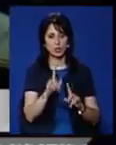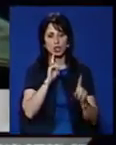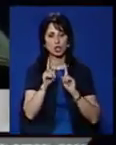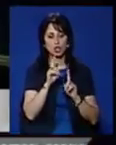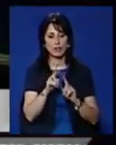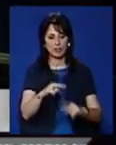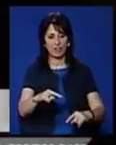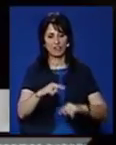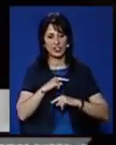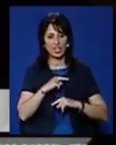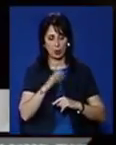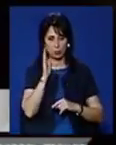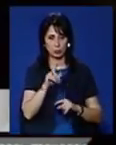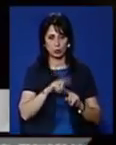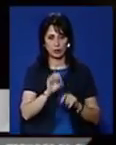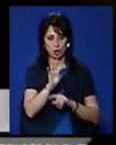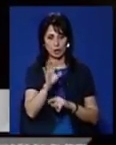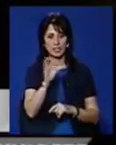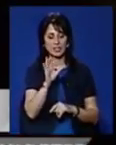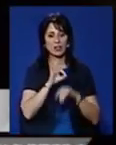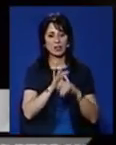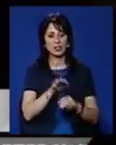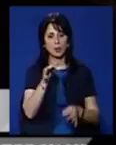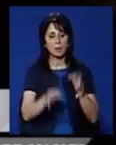სხდომები ფინალურ ეტაპამდეა მისული. 14 სექტემბერს